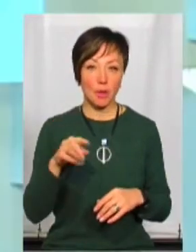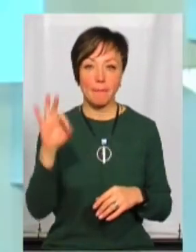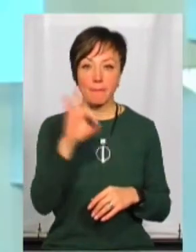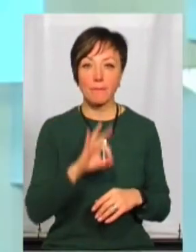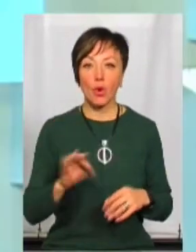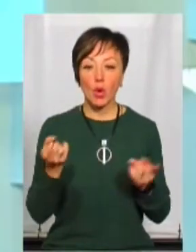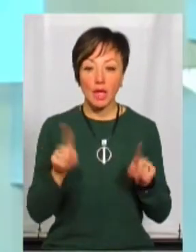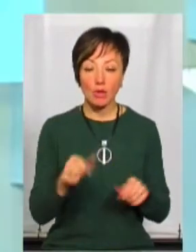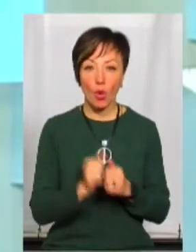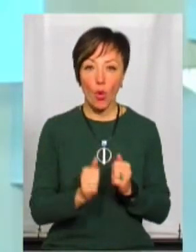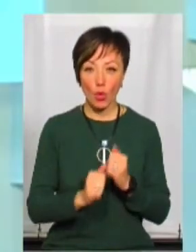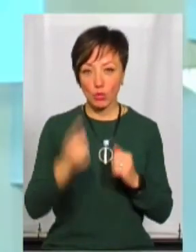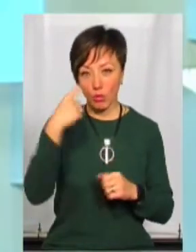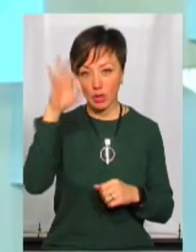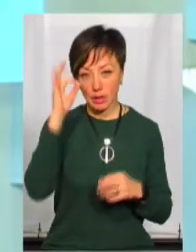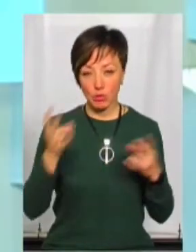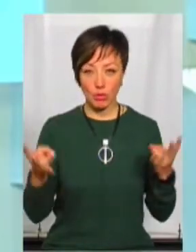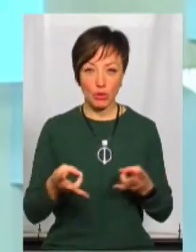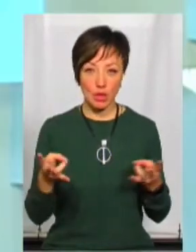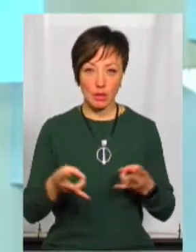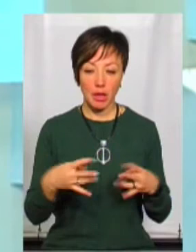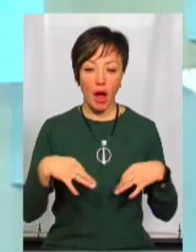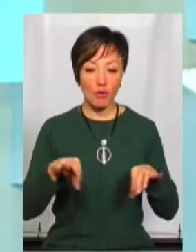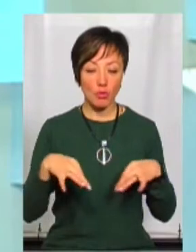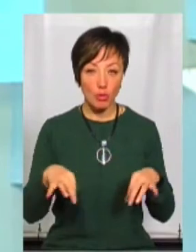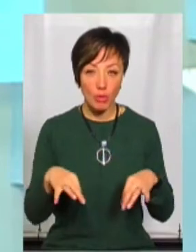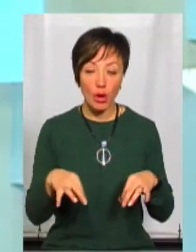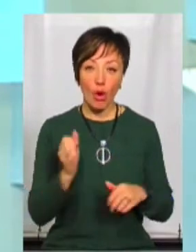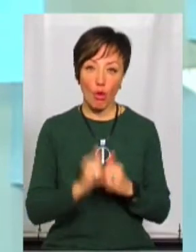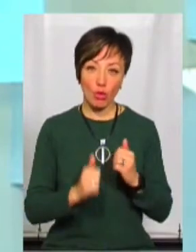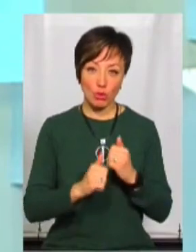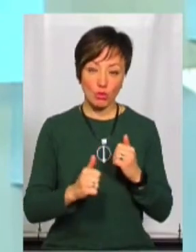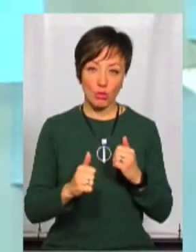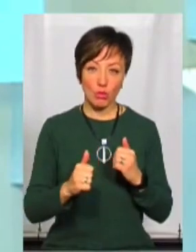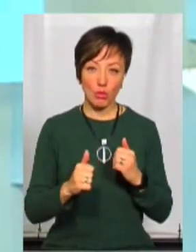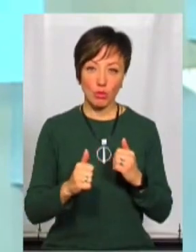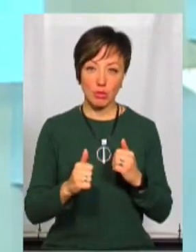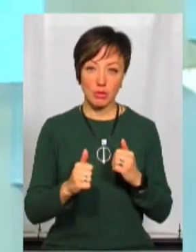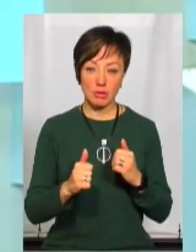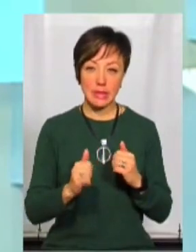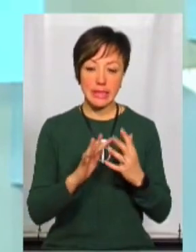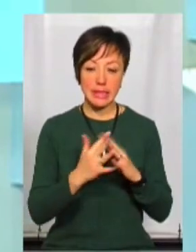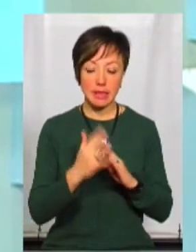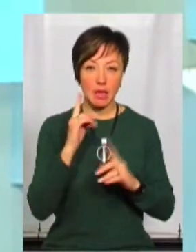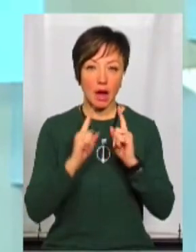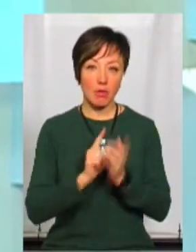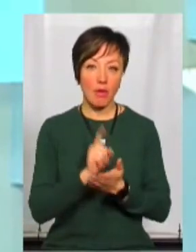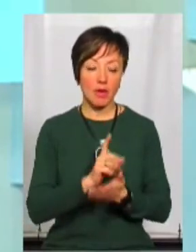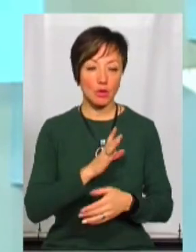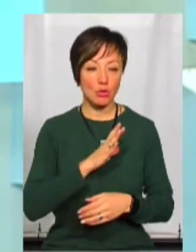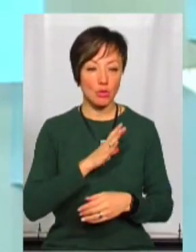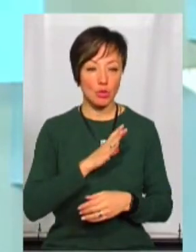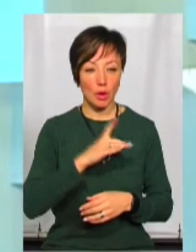про те, що кожному поліцейському потрібен автомобіль, про те, що кожному в кожній сільській раді повинен